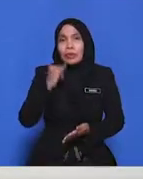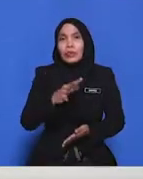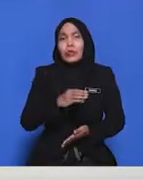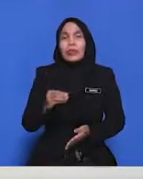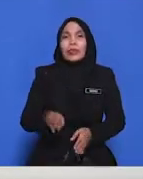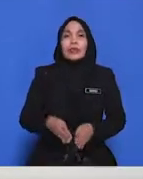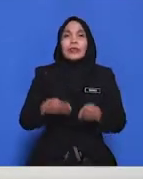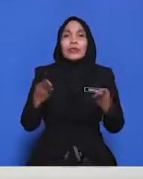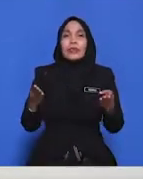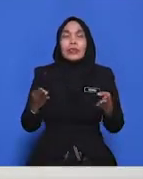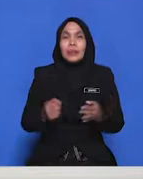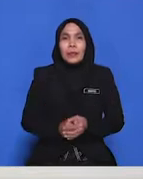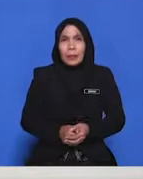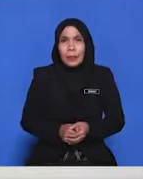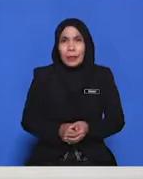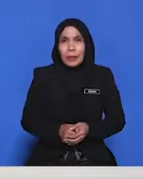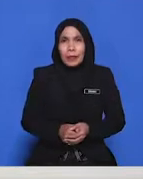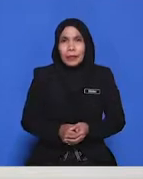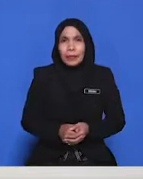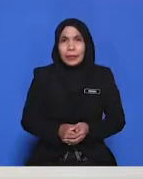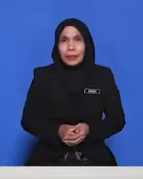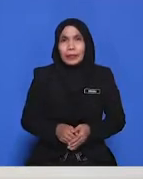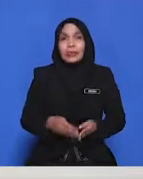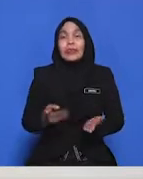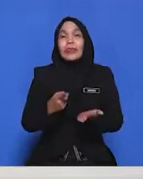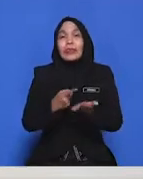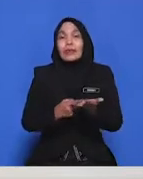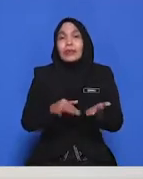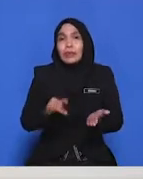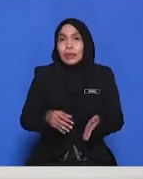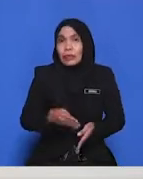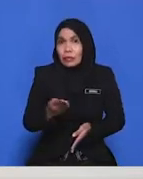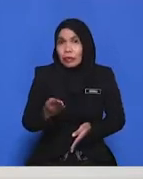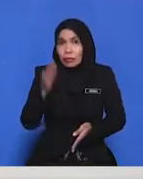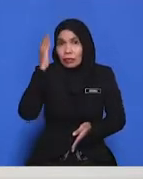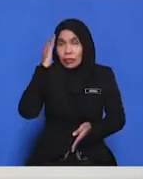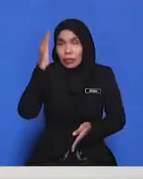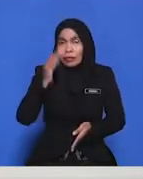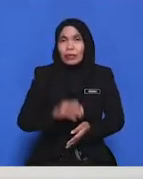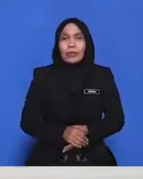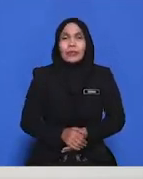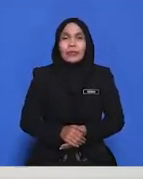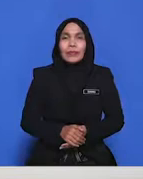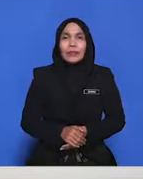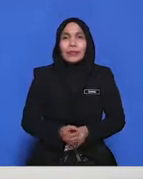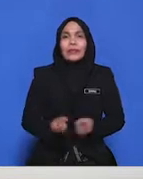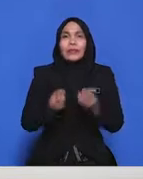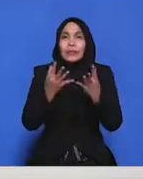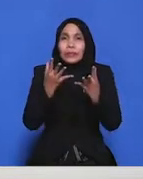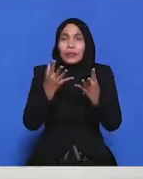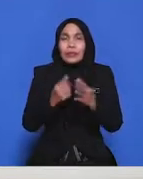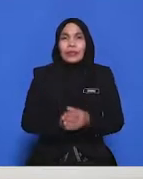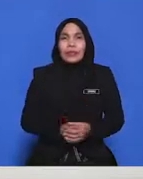murid-murid nak tahu bahasa apa yang As-Sayyid Jamaluddin Al-Afghani kuasai? Banyak.